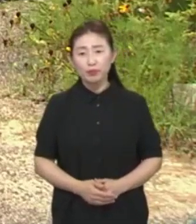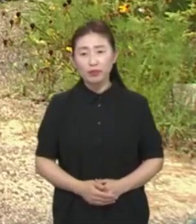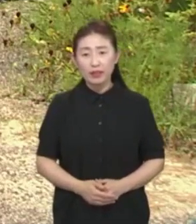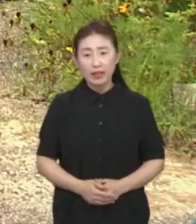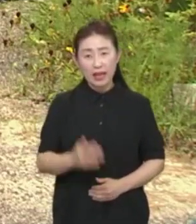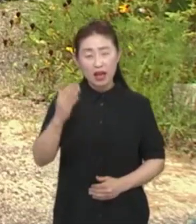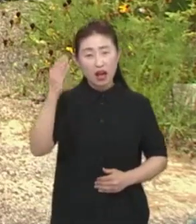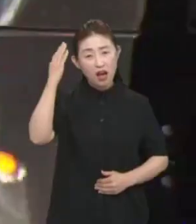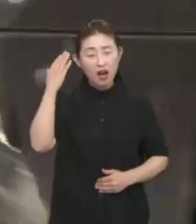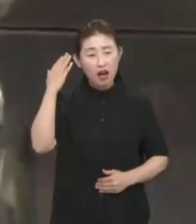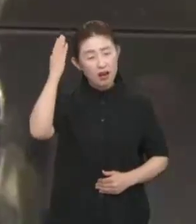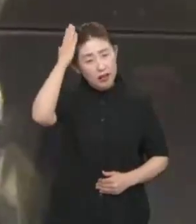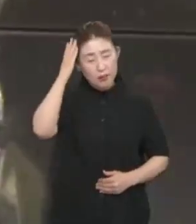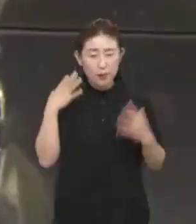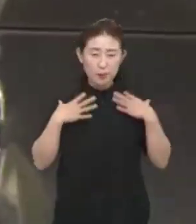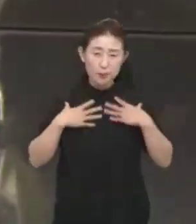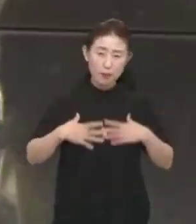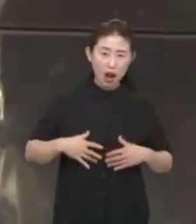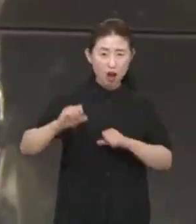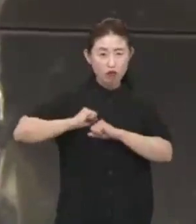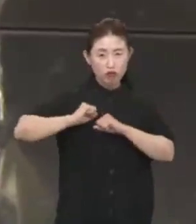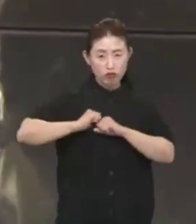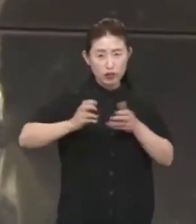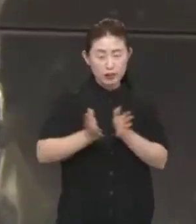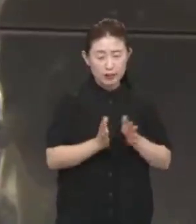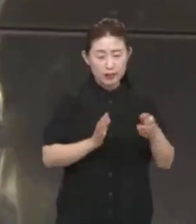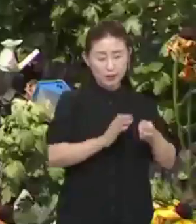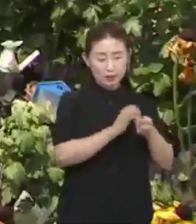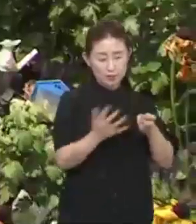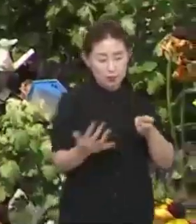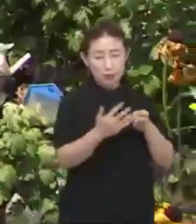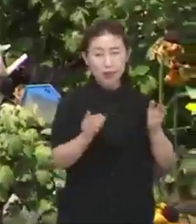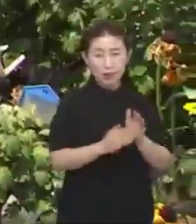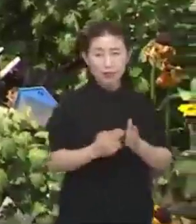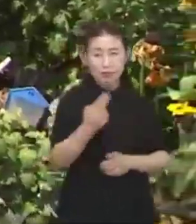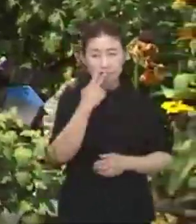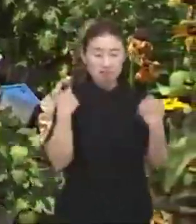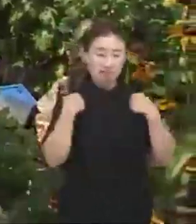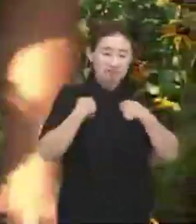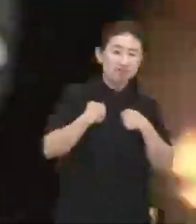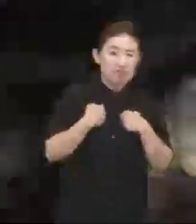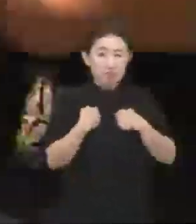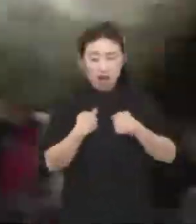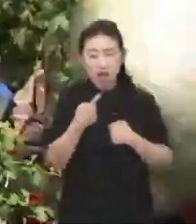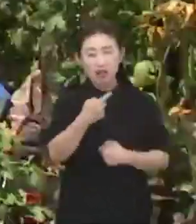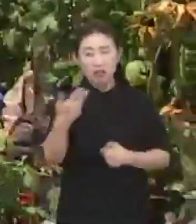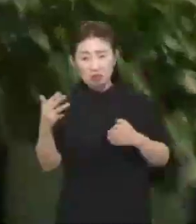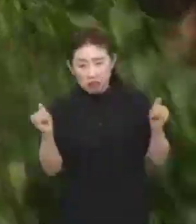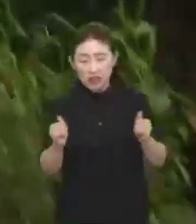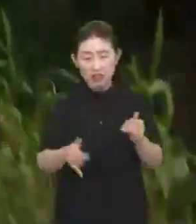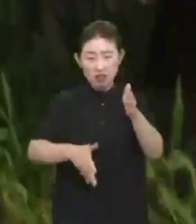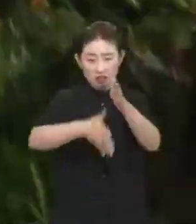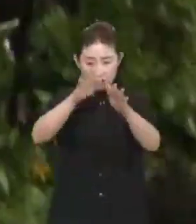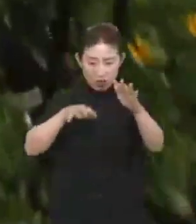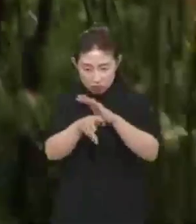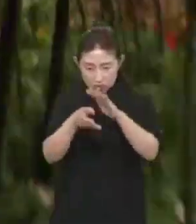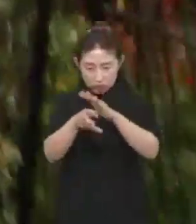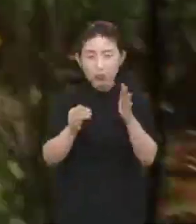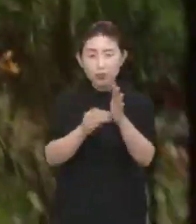검은 옷을 입은 특공대원들이 차에서 줄줄이 내립니다. 산소통을 짊어진 소방대원들도 연이어 건물 안으로